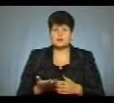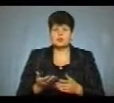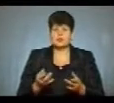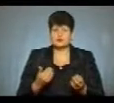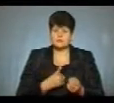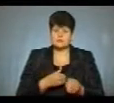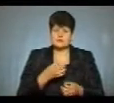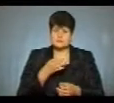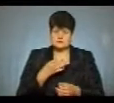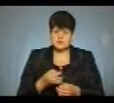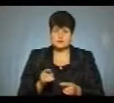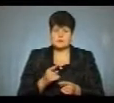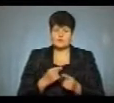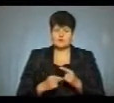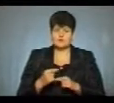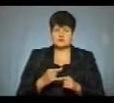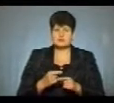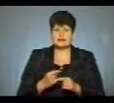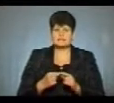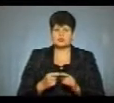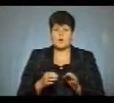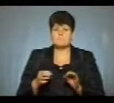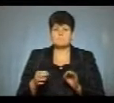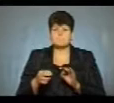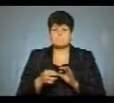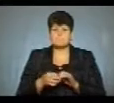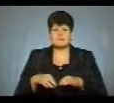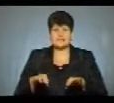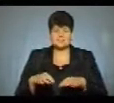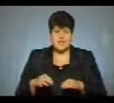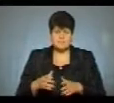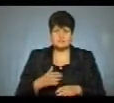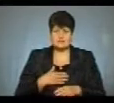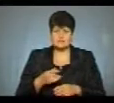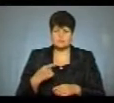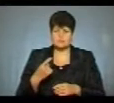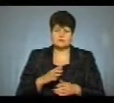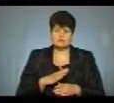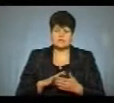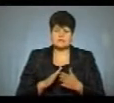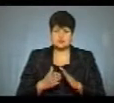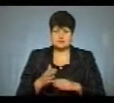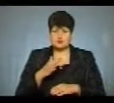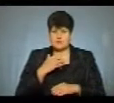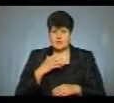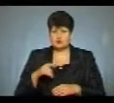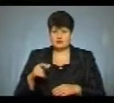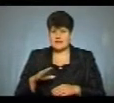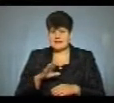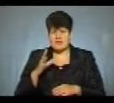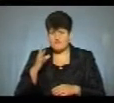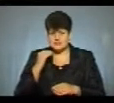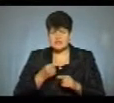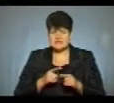що повернутися назад до причепів. Власне, в нас в Тернопільській області також була така ситуація, що багато людей не вважали це